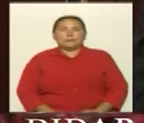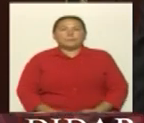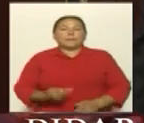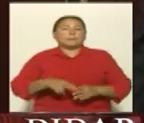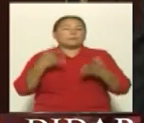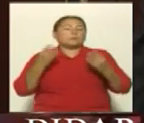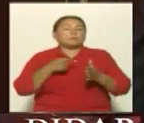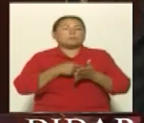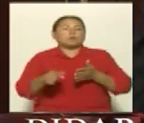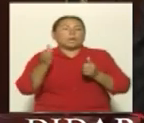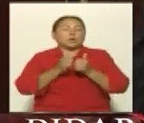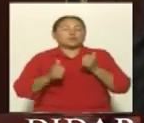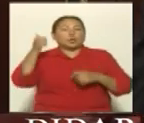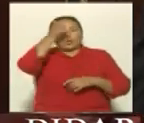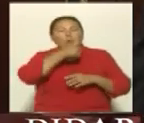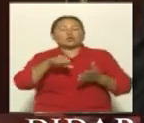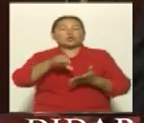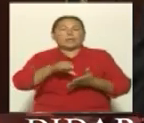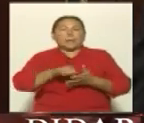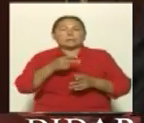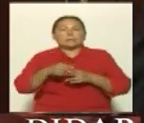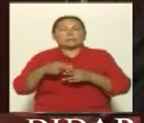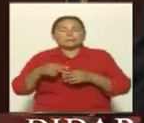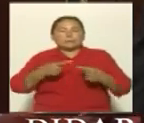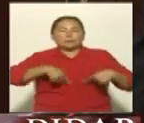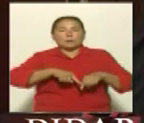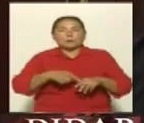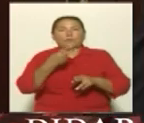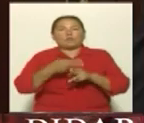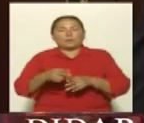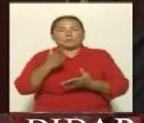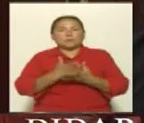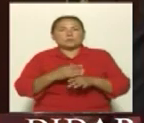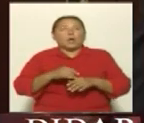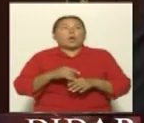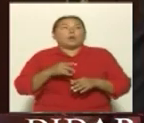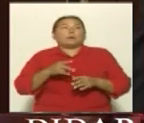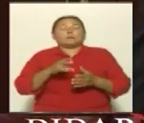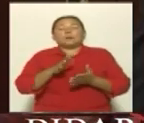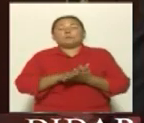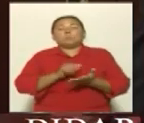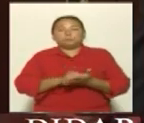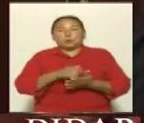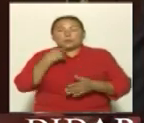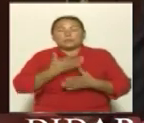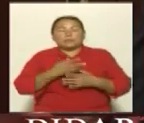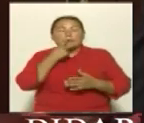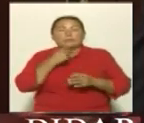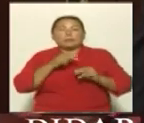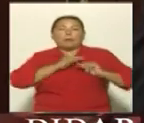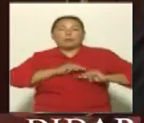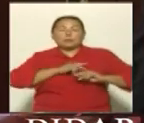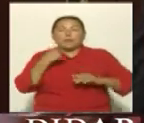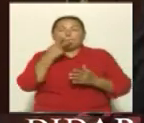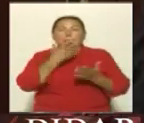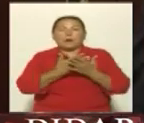Этот день мы отмечаем каждый год. Члены террористических организаций наносят урон стабильности и развитию стран. Они действуют, не показывая своего